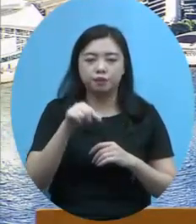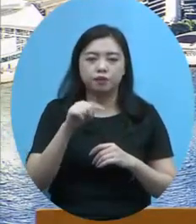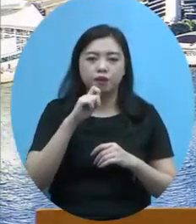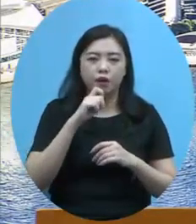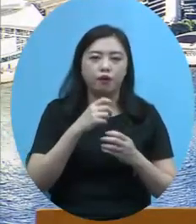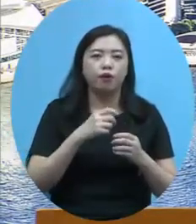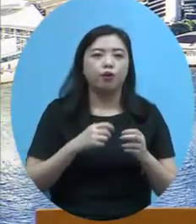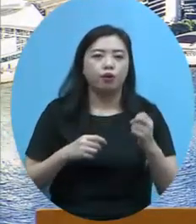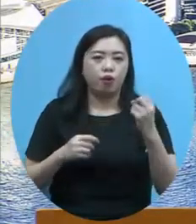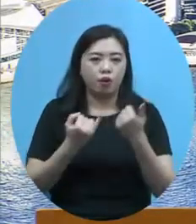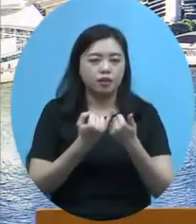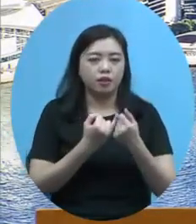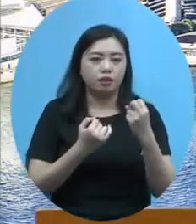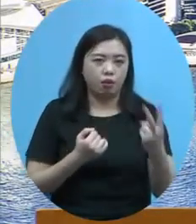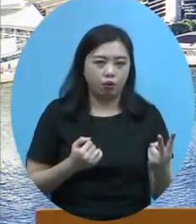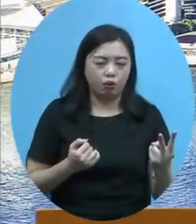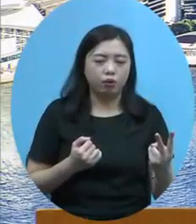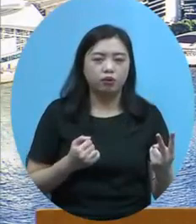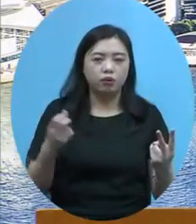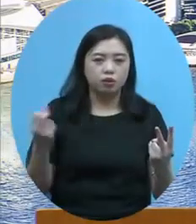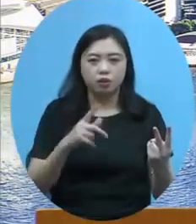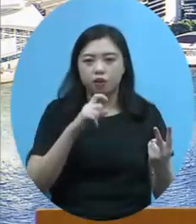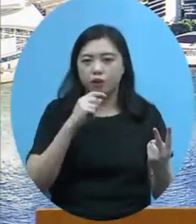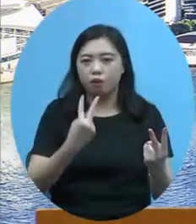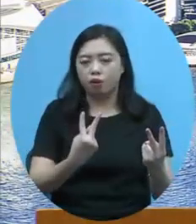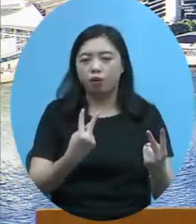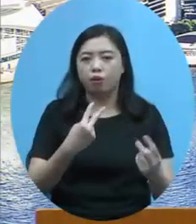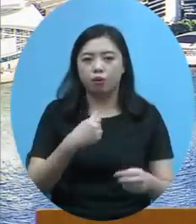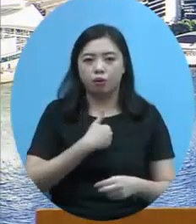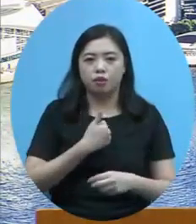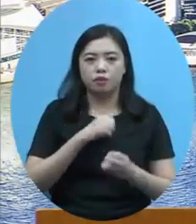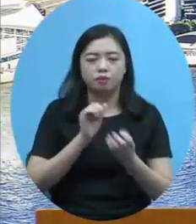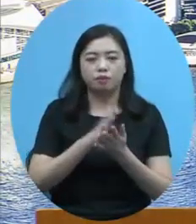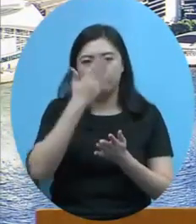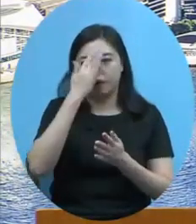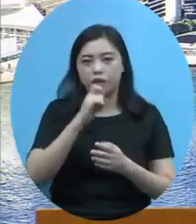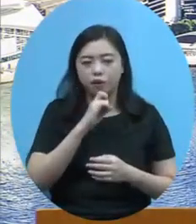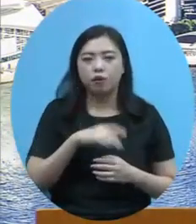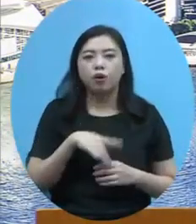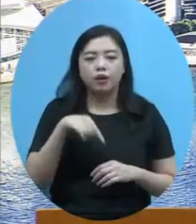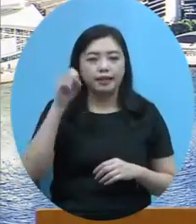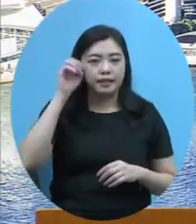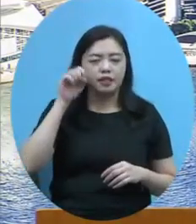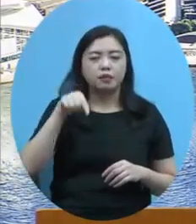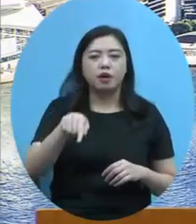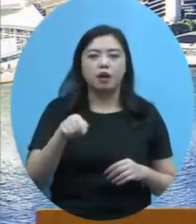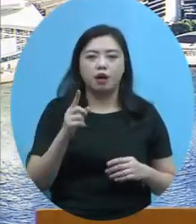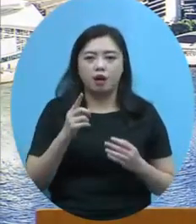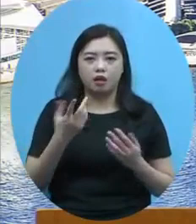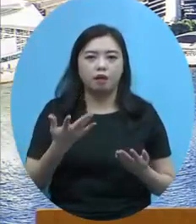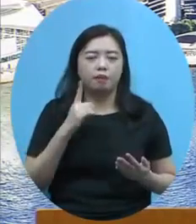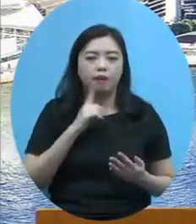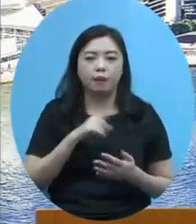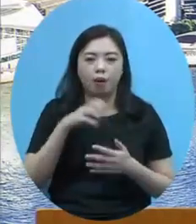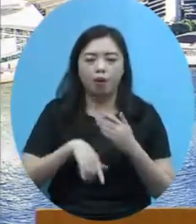分別係有2名嘅學生啦，同埋2名嘅教師咧都係陽性嘅，咁我哋都建議呢一班咧係 在这个礼拜